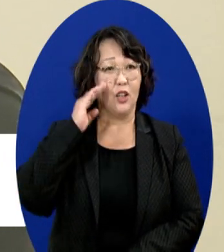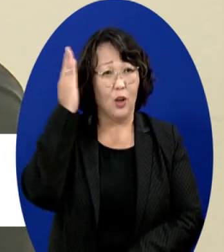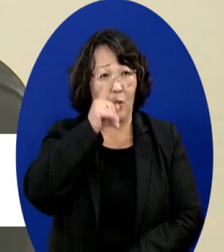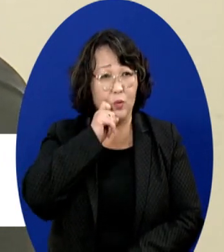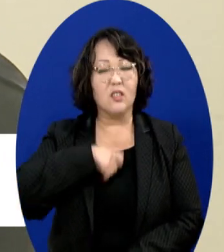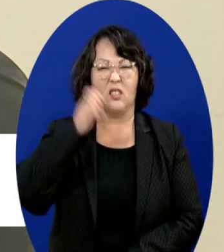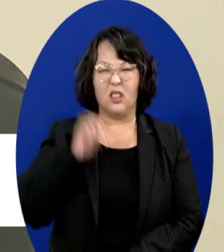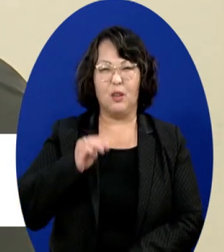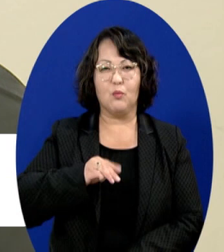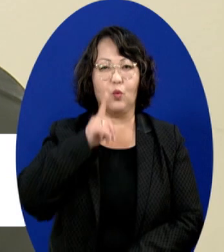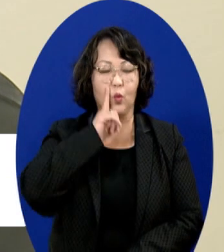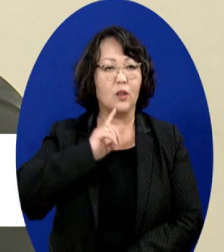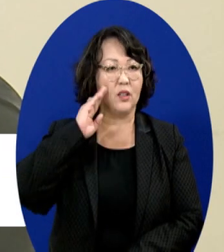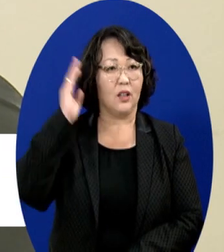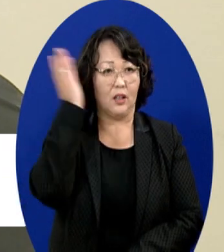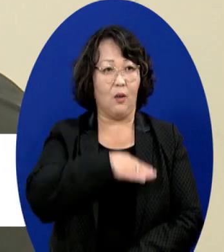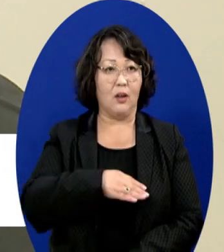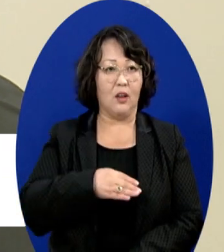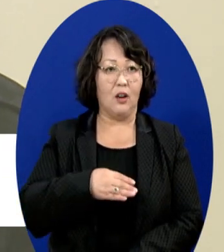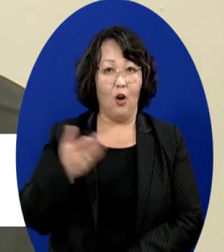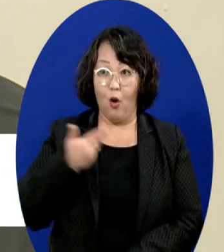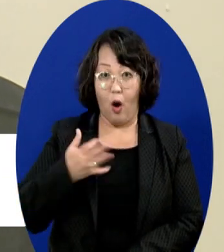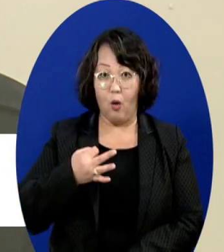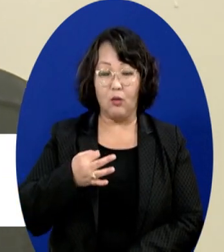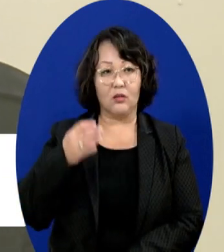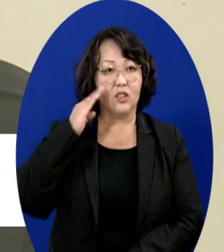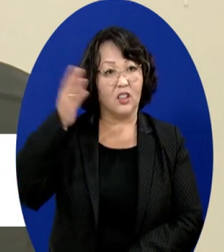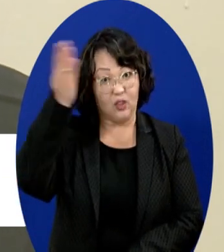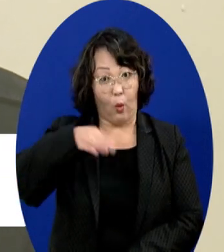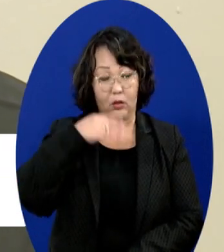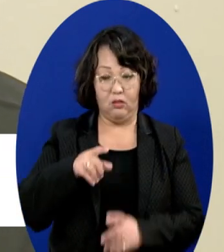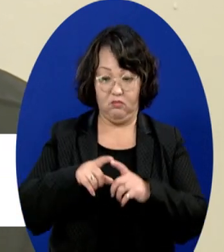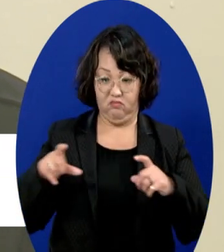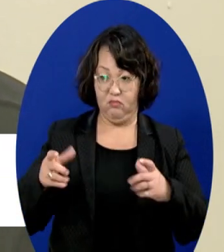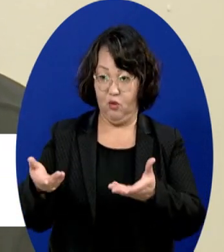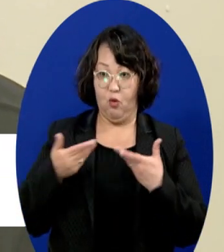шүүд. Яагаад гэж боддог? Зарлан ирэхгүйсэн гэсэн явна гэсэн бодолтой байсан. Яагаад?